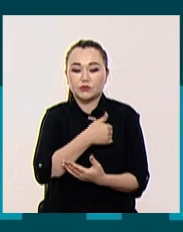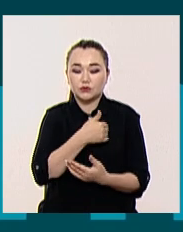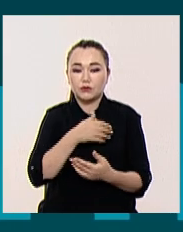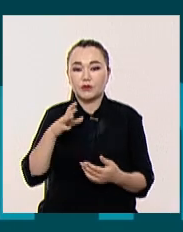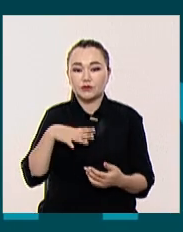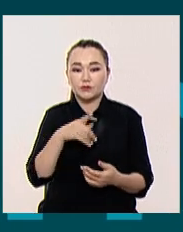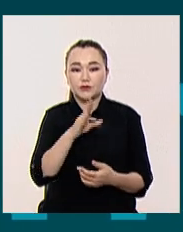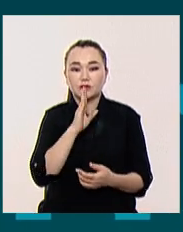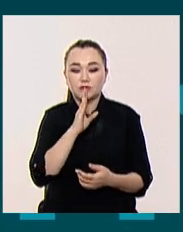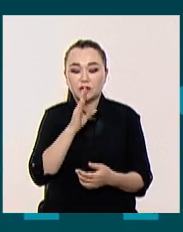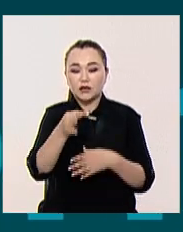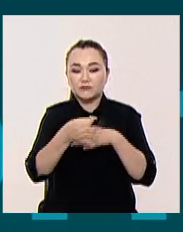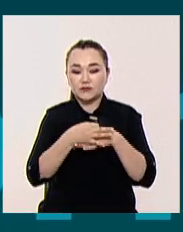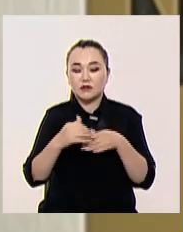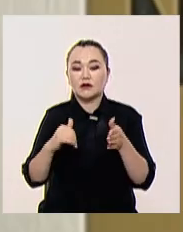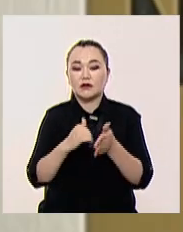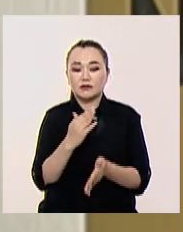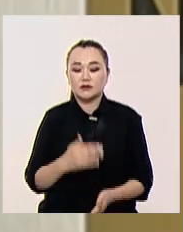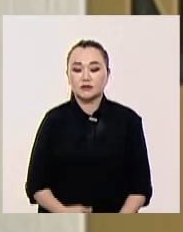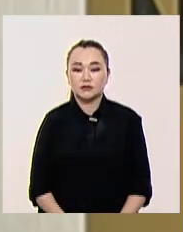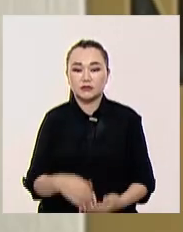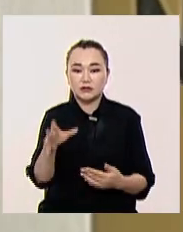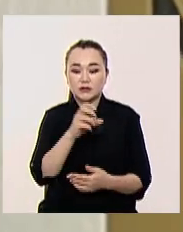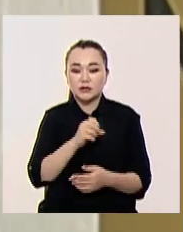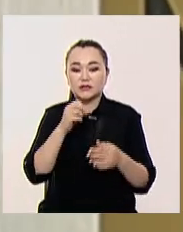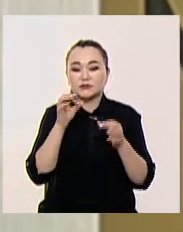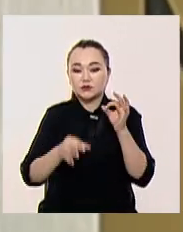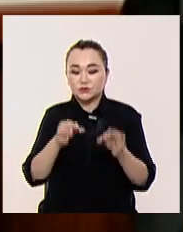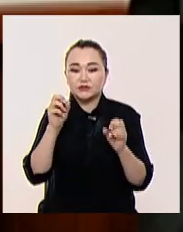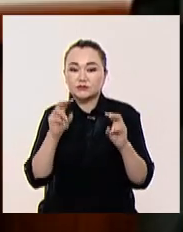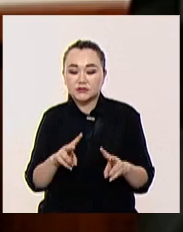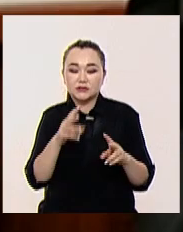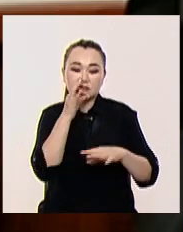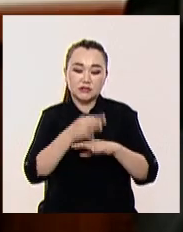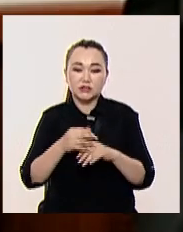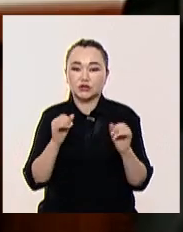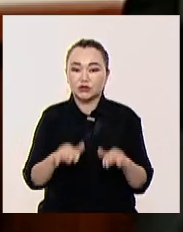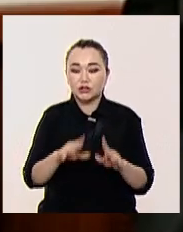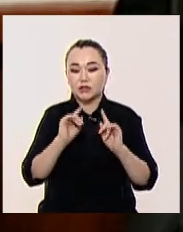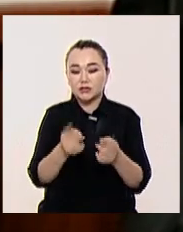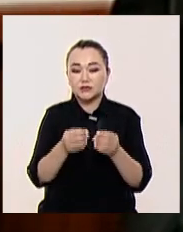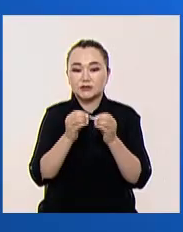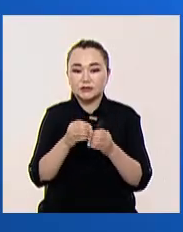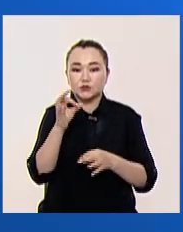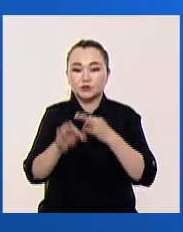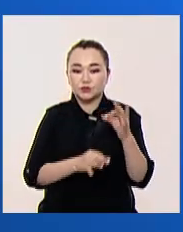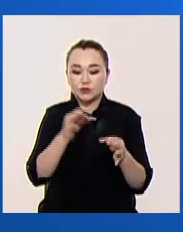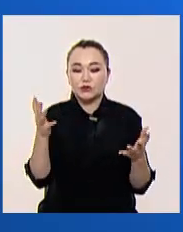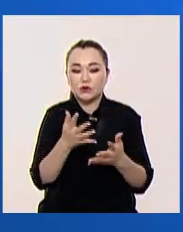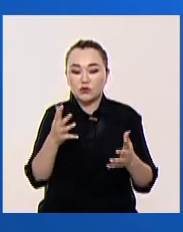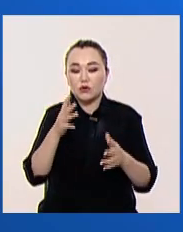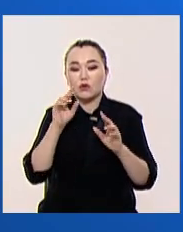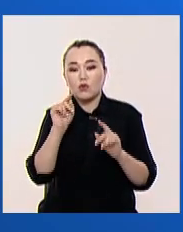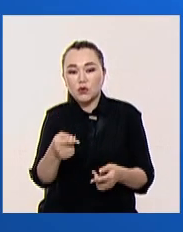Потом она ответила мне отказом. В специализированном суде прокомментировали решение об аресте на 10 суток. Каких-либо